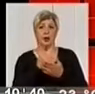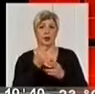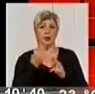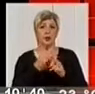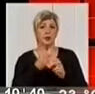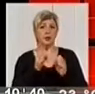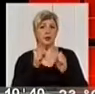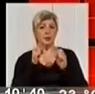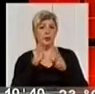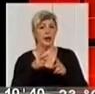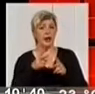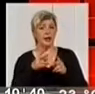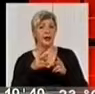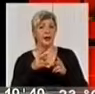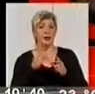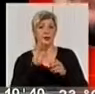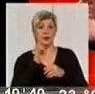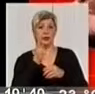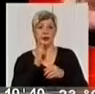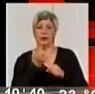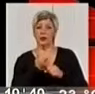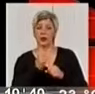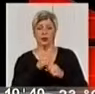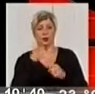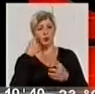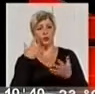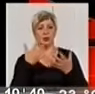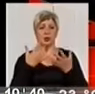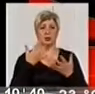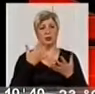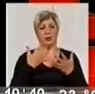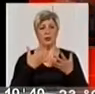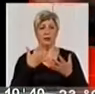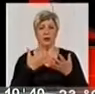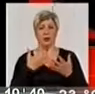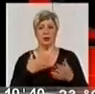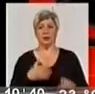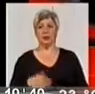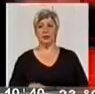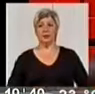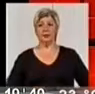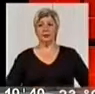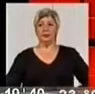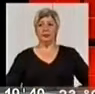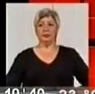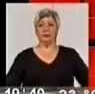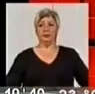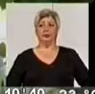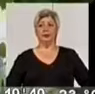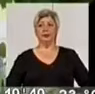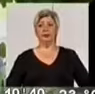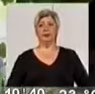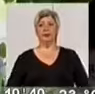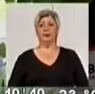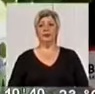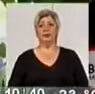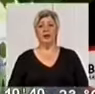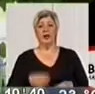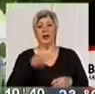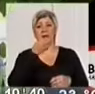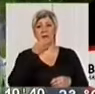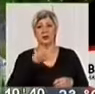дуже сумнівалися в цих гарантіях. Ну, давайте послухаємо одного молодого тата. Питання коротке, насправді. Скажите,